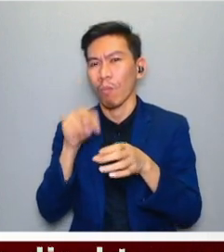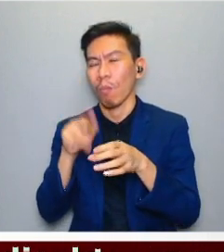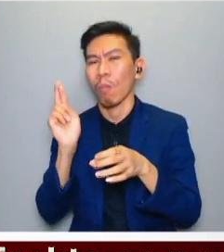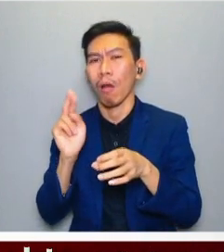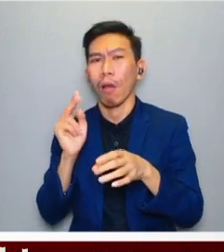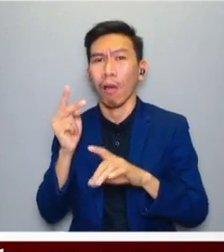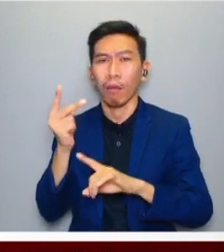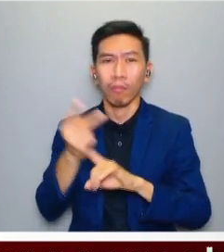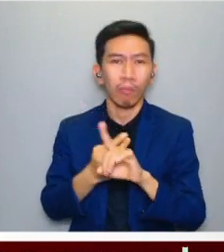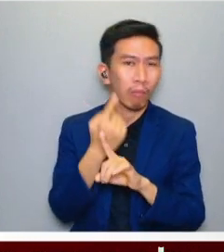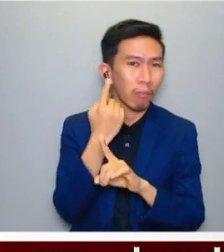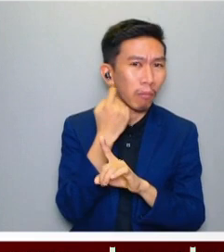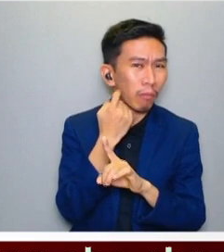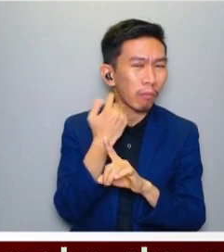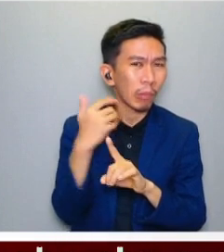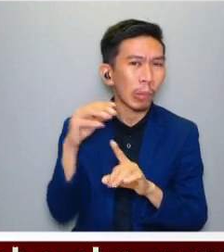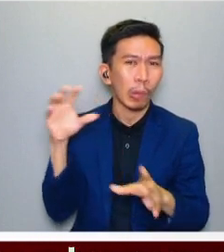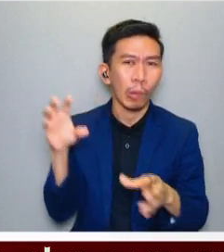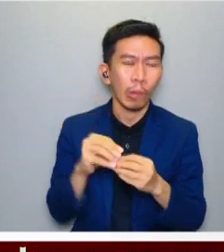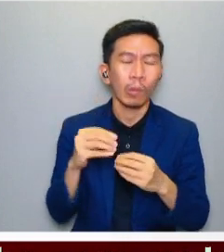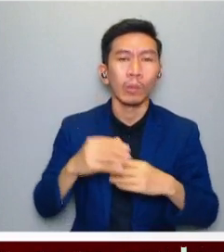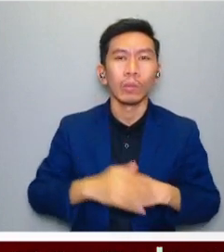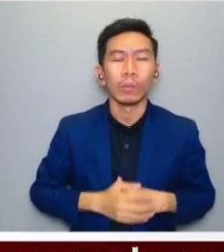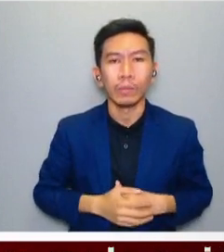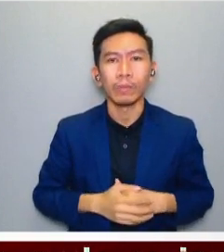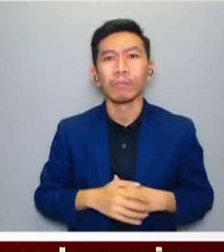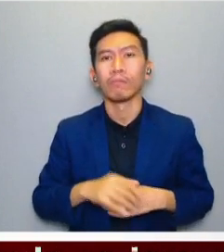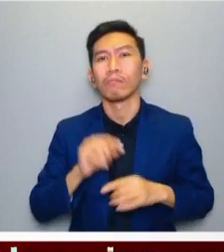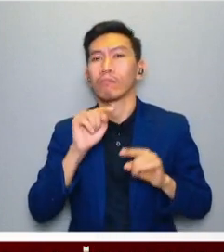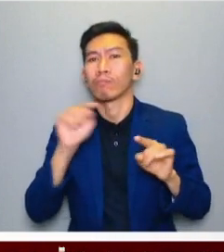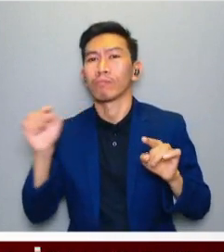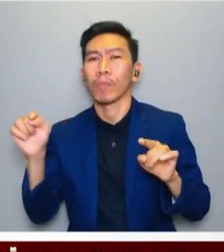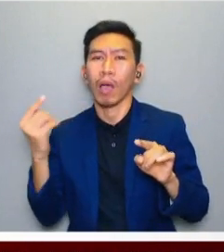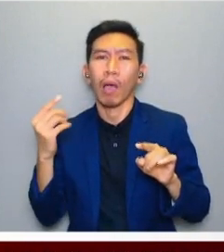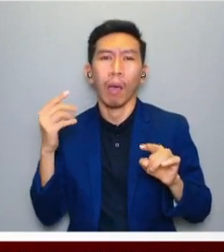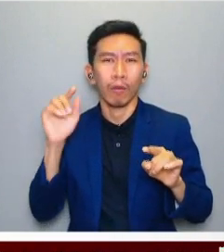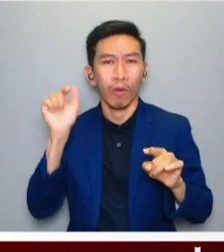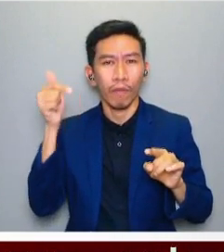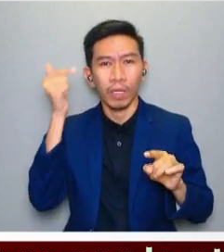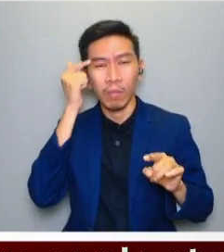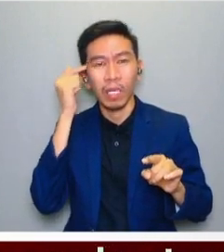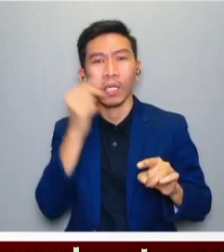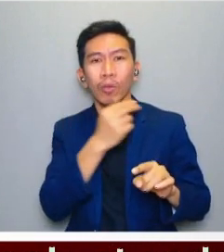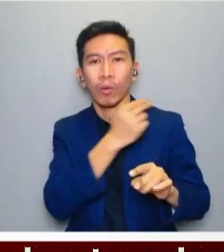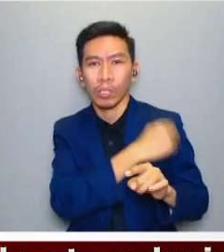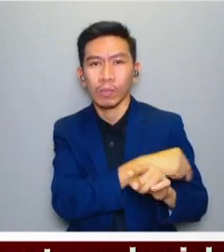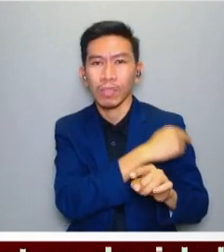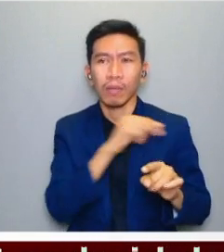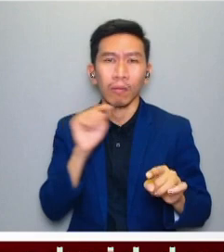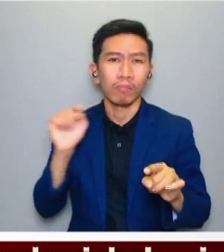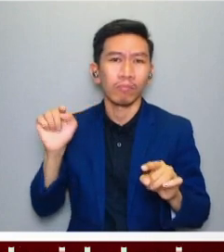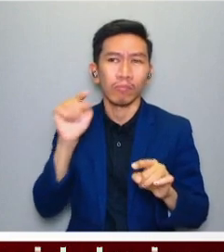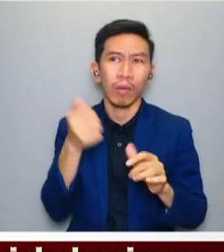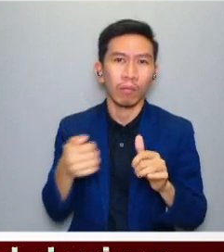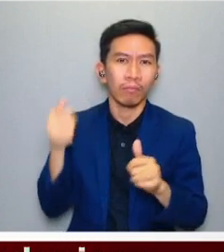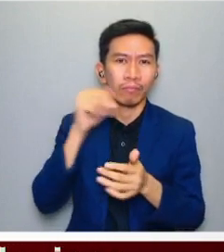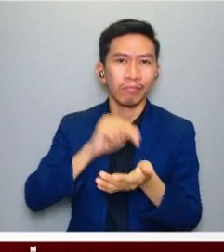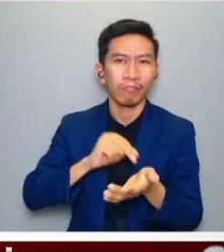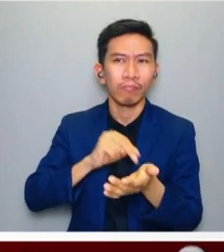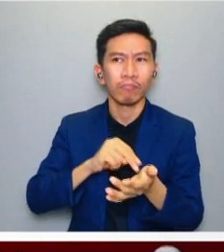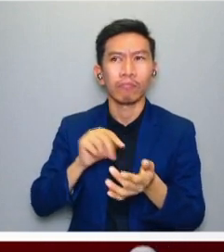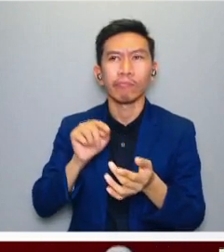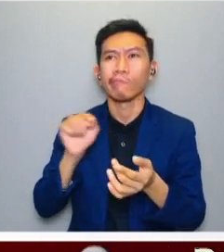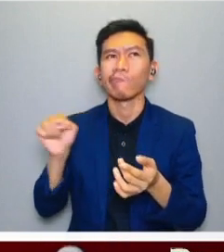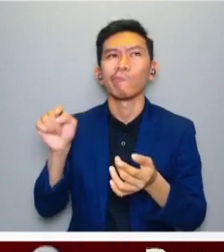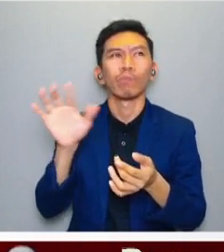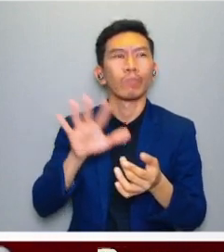2 months. Sa iba pa pong mga pampublikong ospital na nakausap namin ng mga chief nurses, nasa nag-range po sa